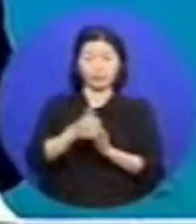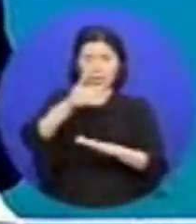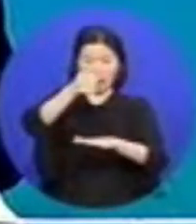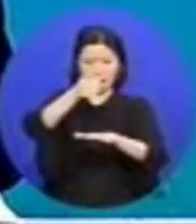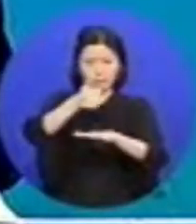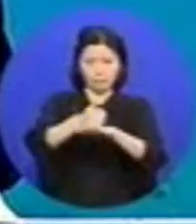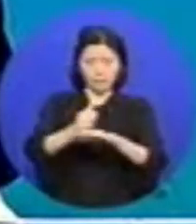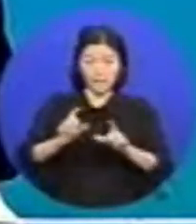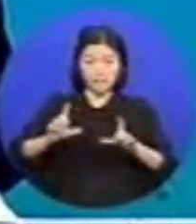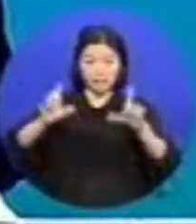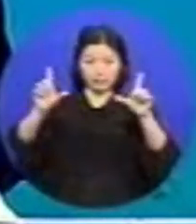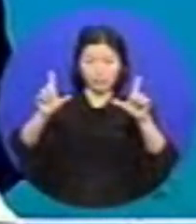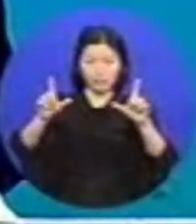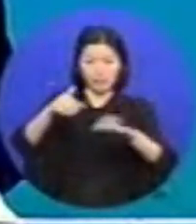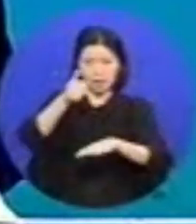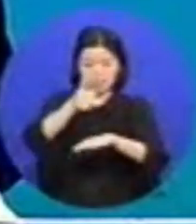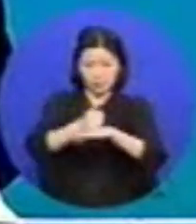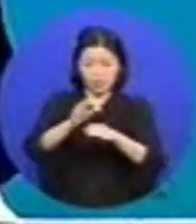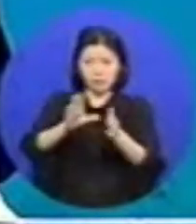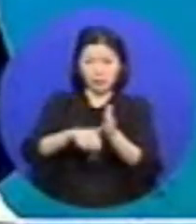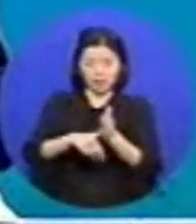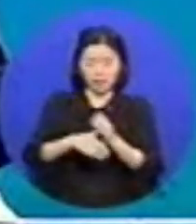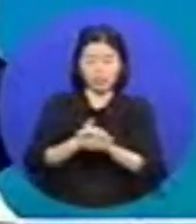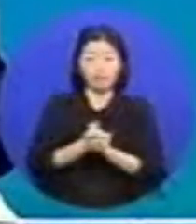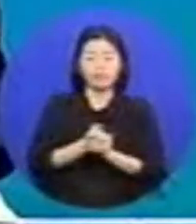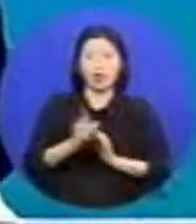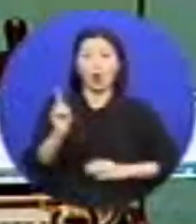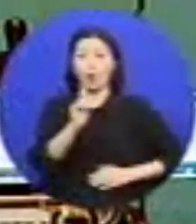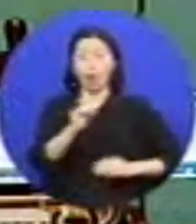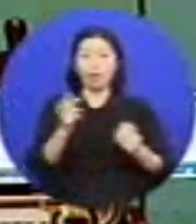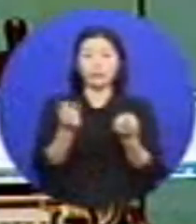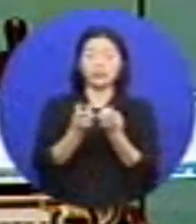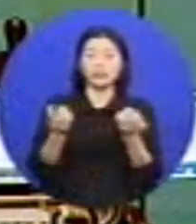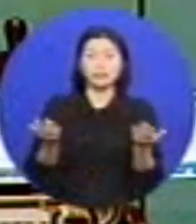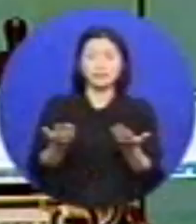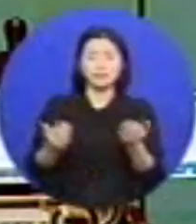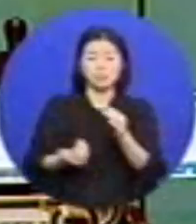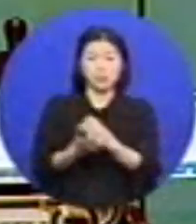마지막 날에 종말의 때 그때 어떤 일이 벌어질까?